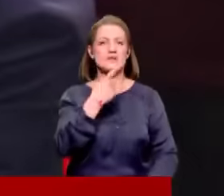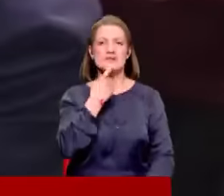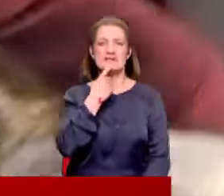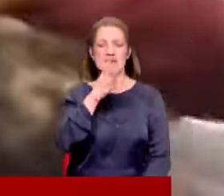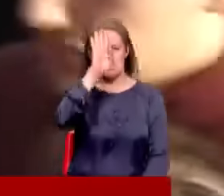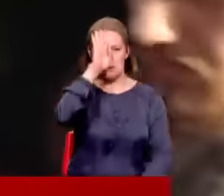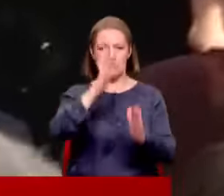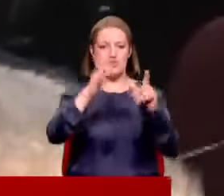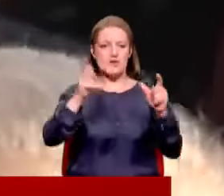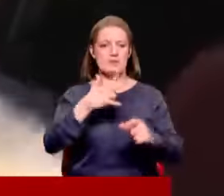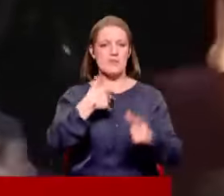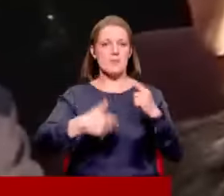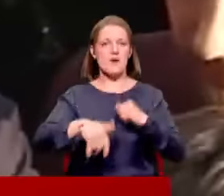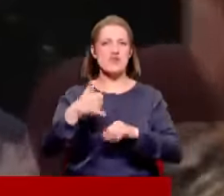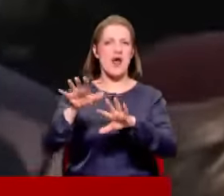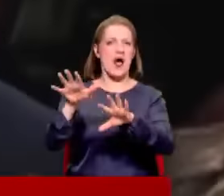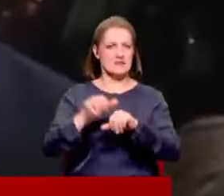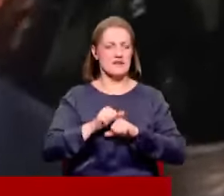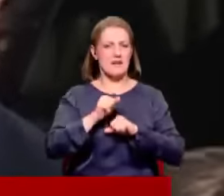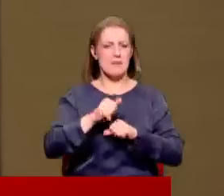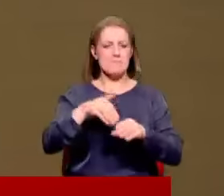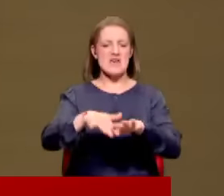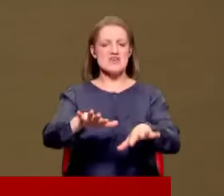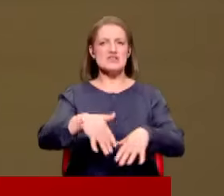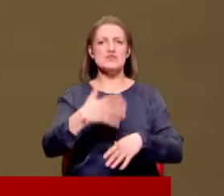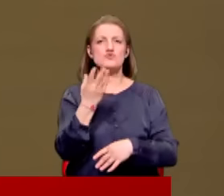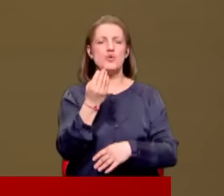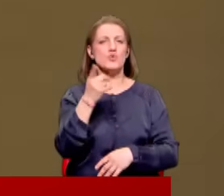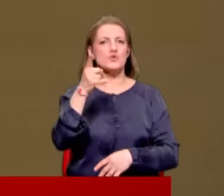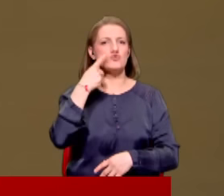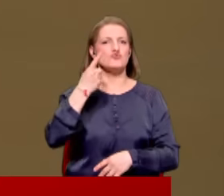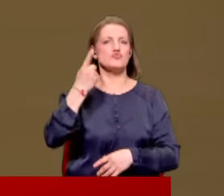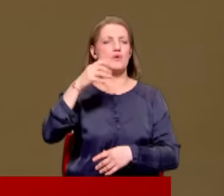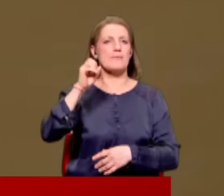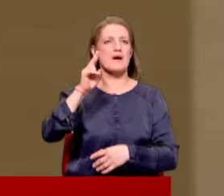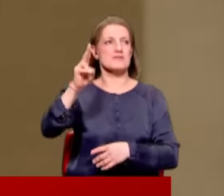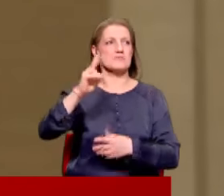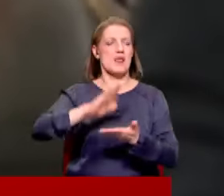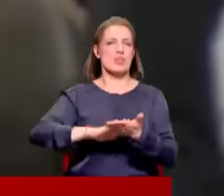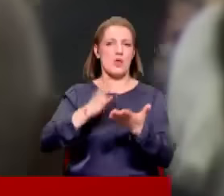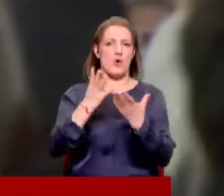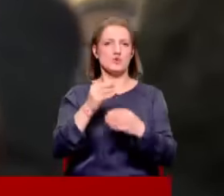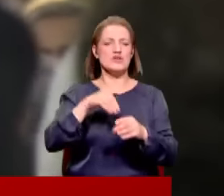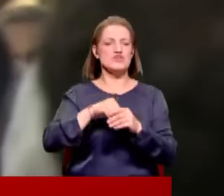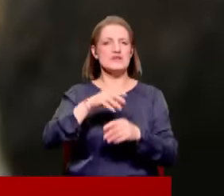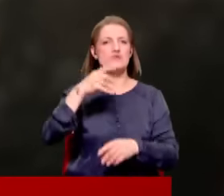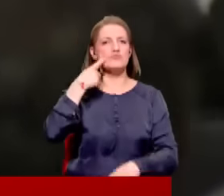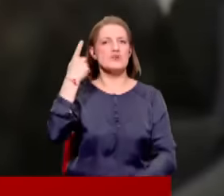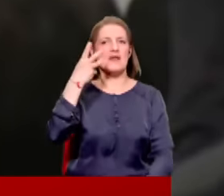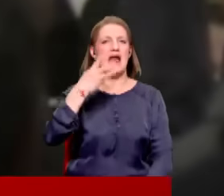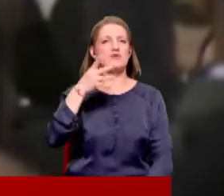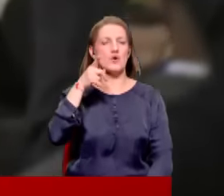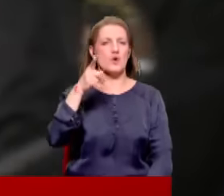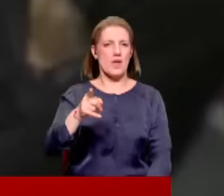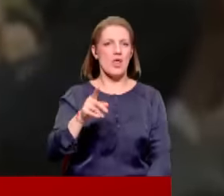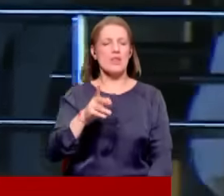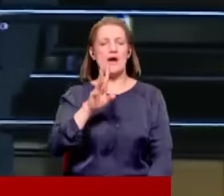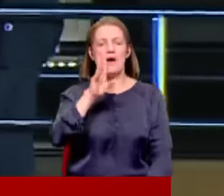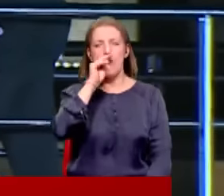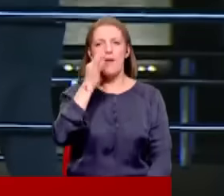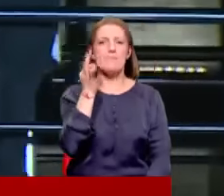İstanbul Büyükşehir Belediye Başkanlığı'nı alsa da meclis çoğunluğu Cumhur İttifakı'nda olduğu için Cumhurbaşkanı Erdoğan topal ördek